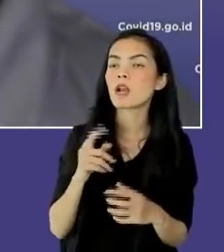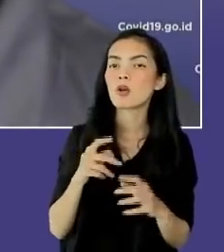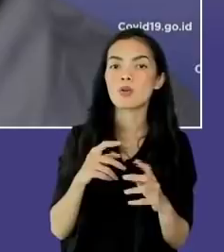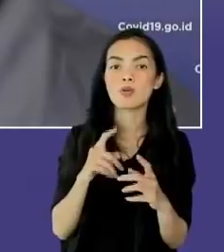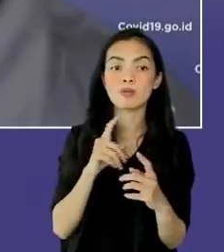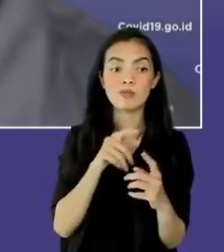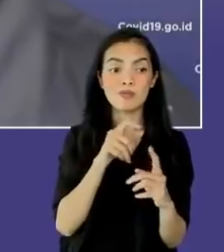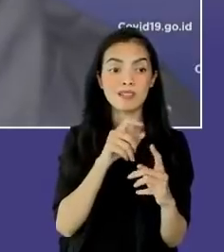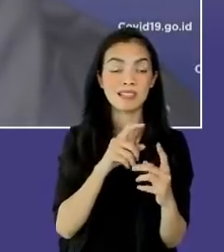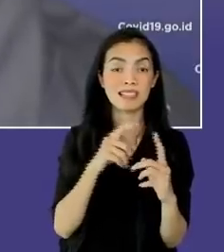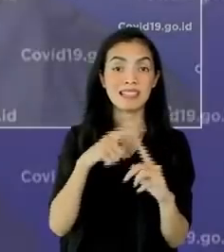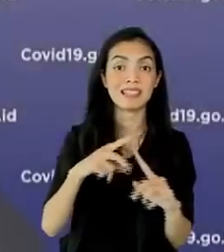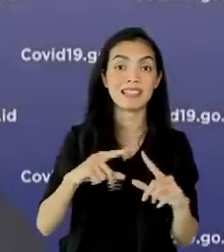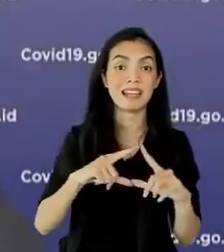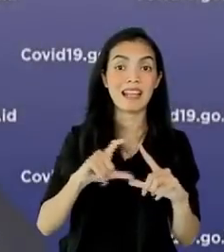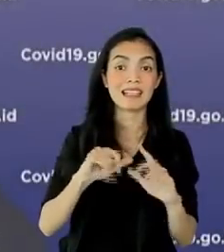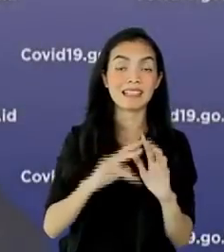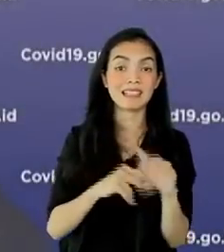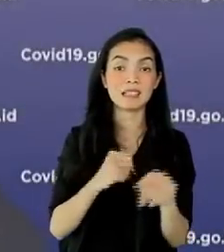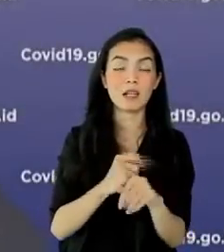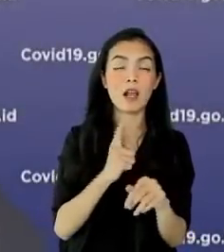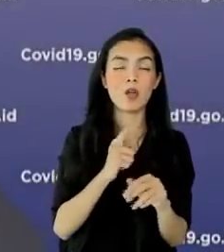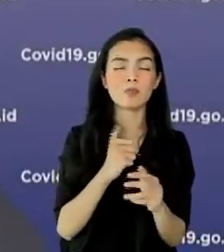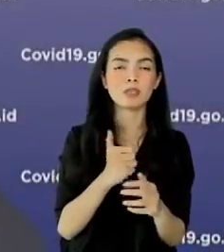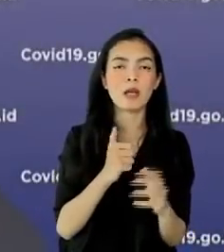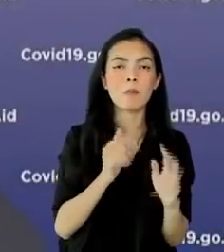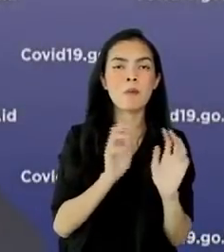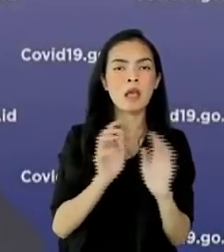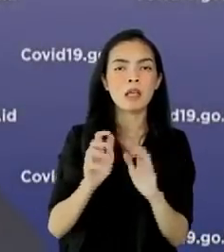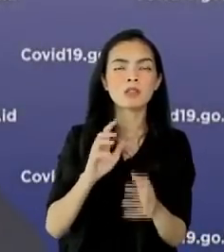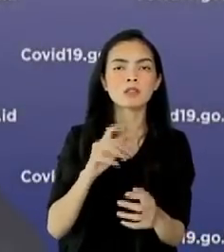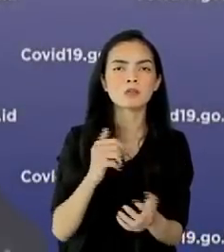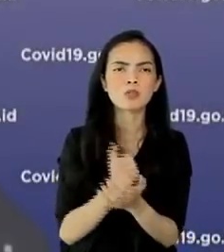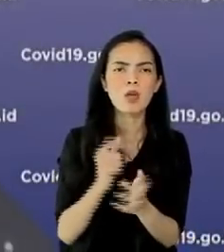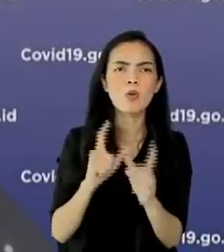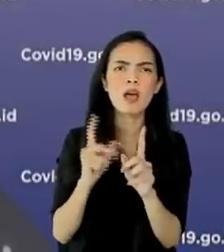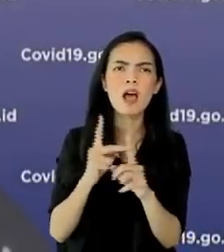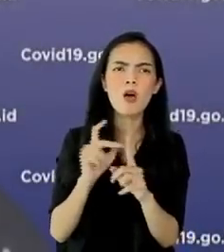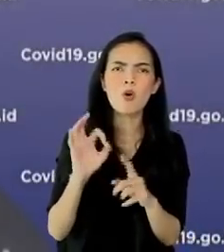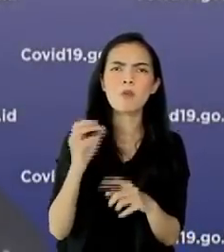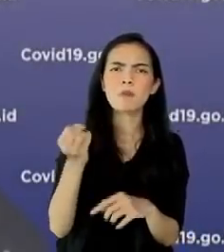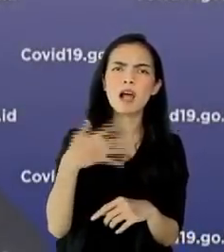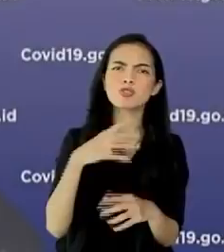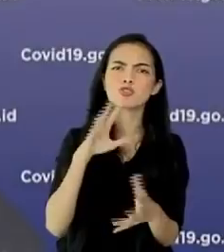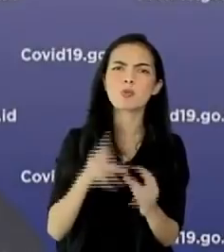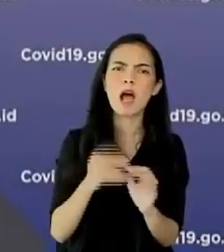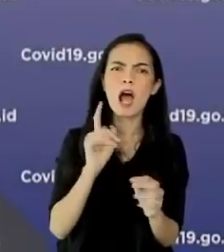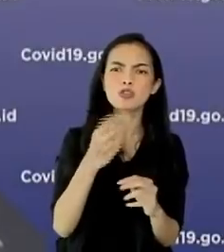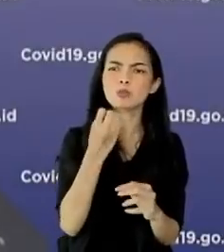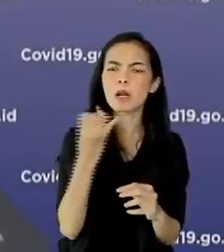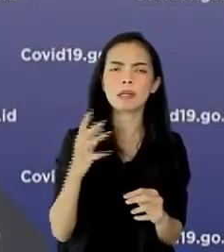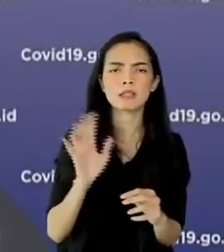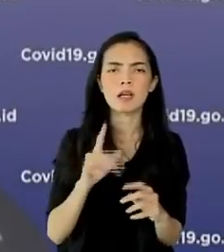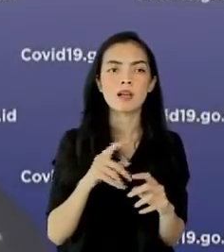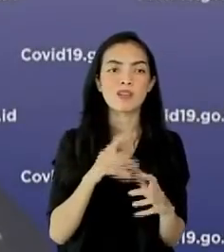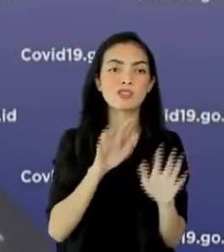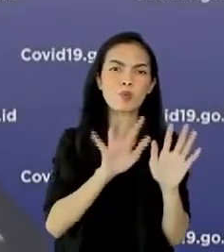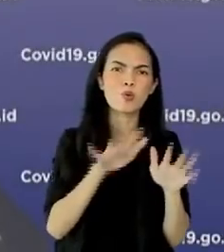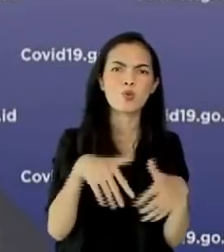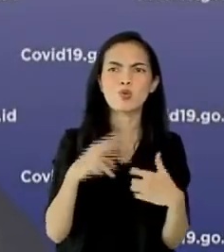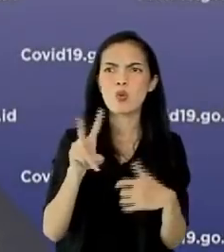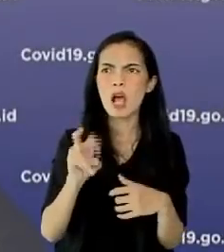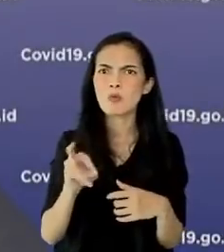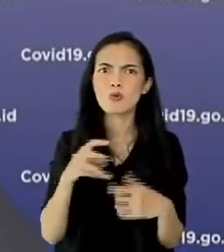untuk tracing kita pastikan sebanyak-banyaknya. Kalau dari WHO sebenarnya bukan masalah angkanya, tapi setiap kontak erat itu mampu terlacak. Mau dia 10,